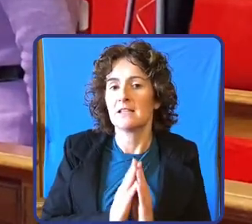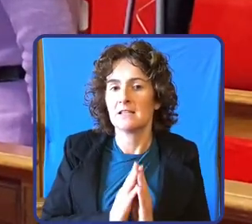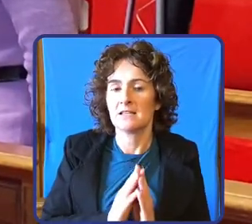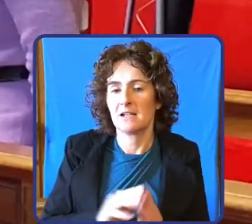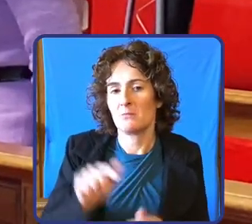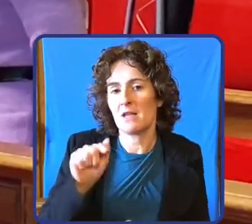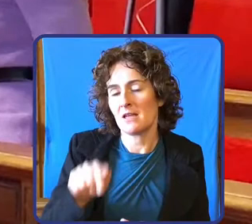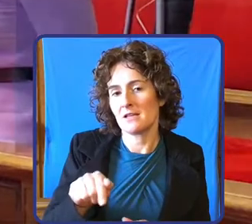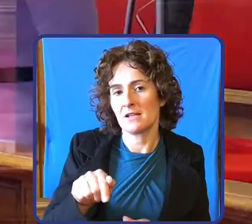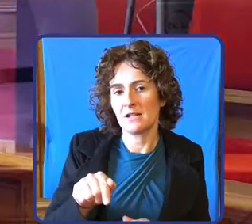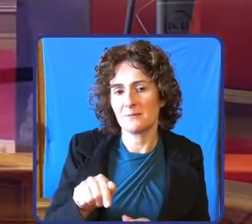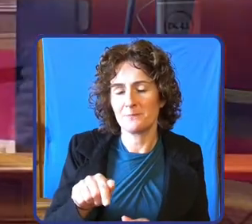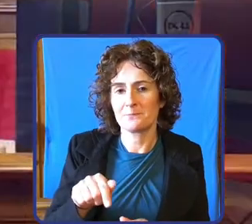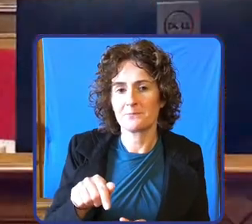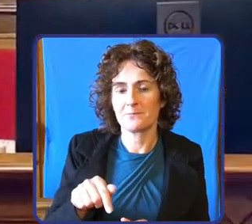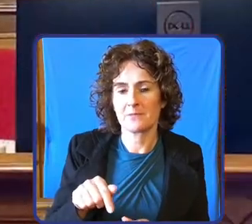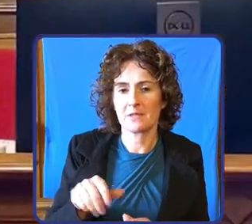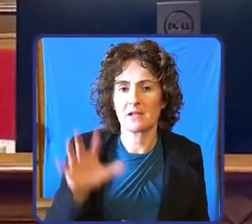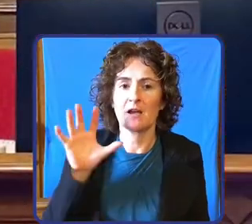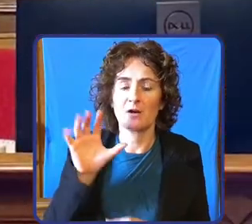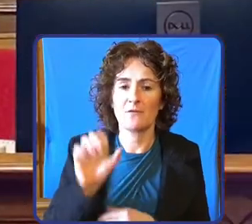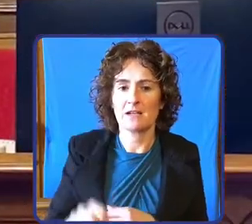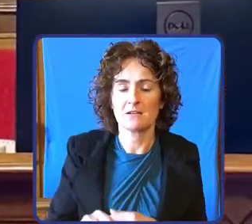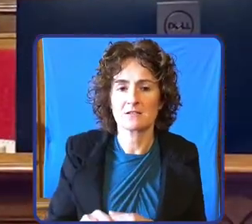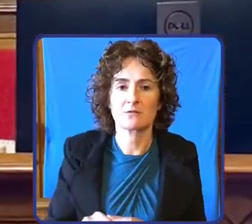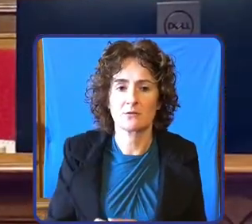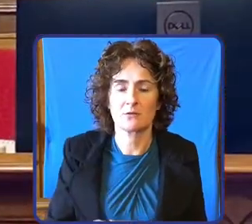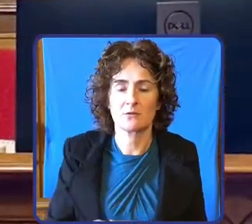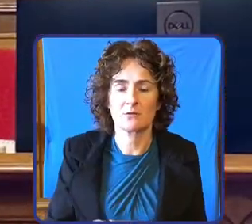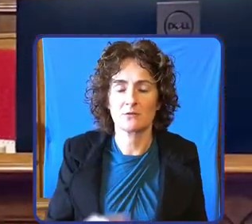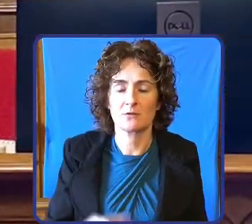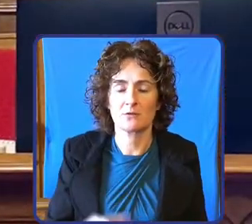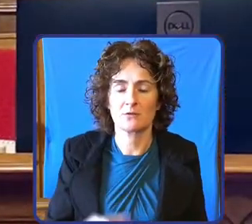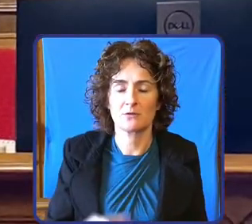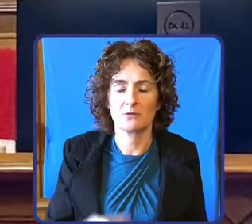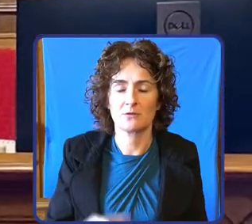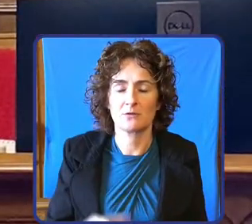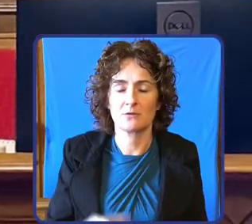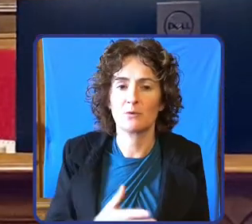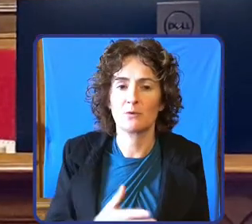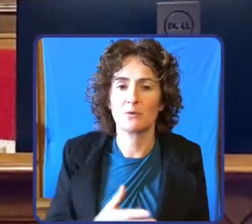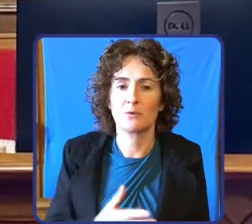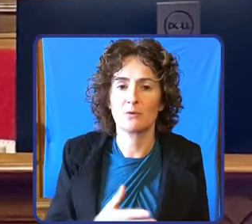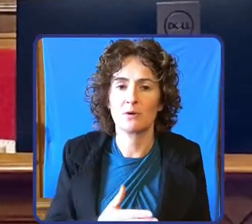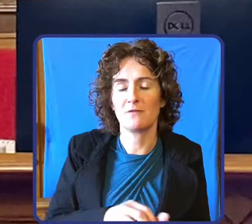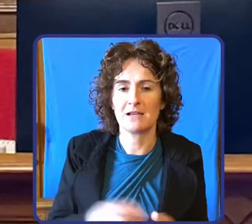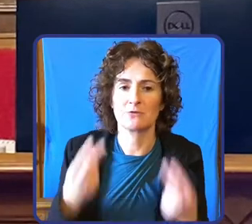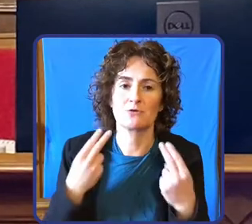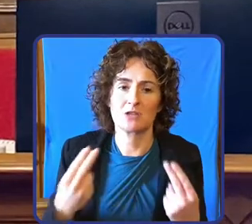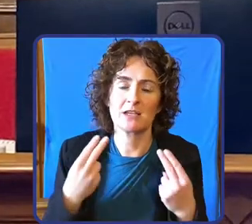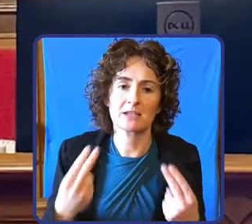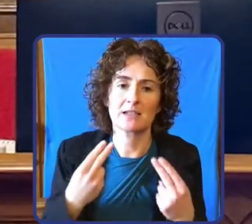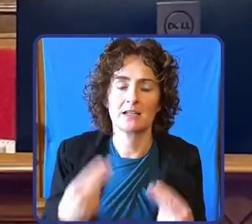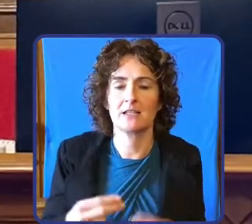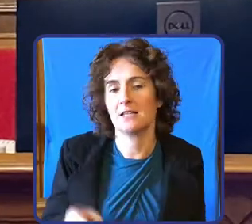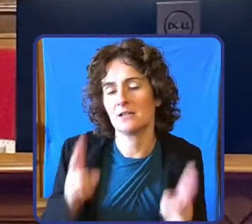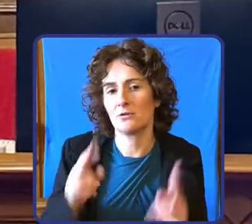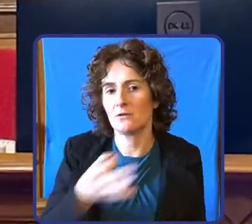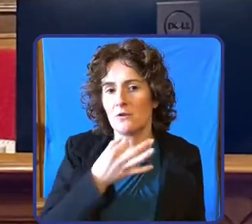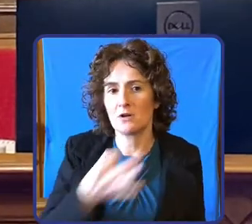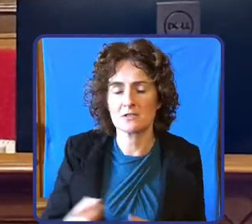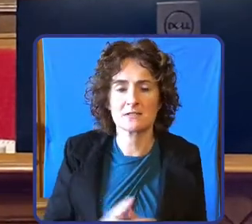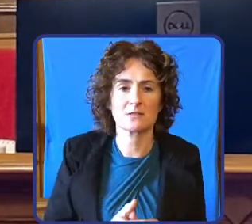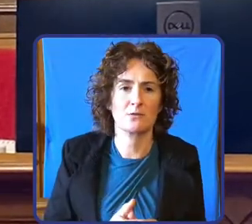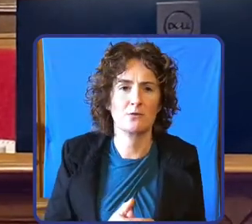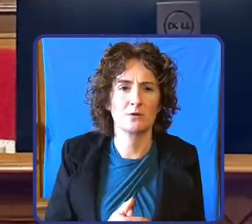város érdekéről volt szó. Köszönöm szépen. Köszönöm szépen. Hát, gondolom, hogy elsősorban Csehdi Tamás volt, aki